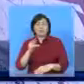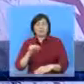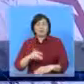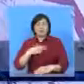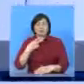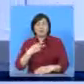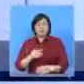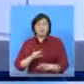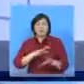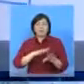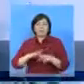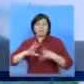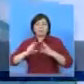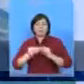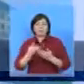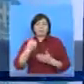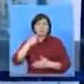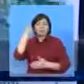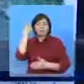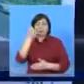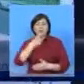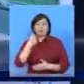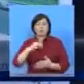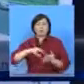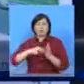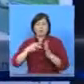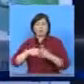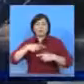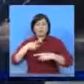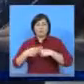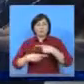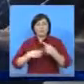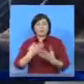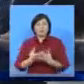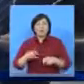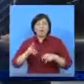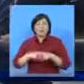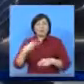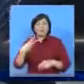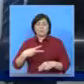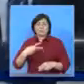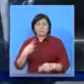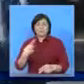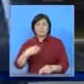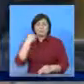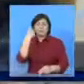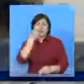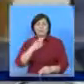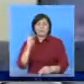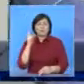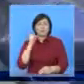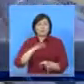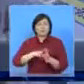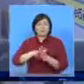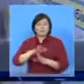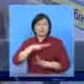отчитался о проделанной работе за прошедший год и поделился планами на предстоящее. Таким образом, в 2021 году ожидается